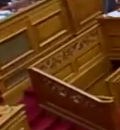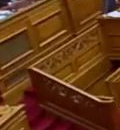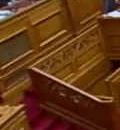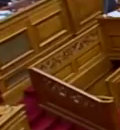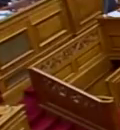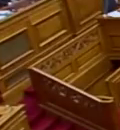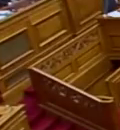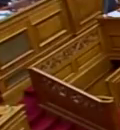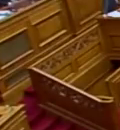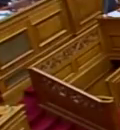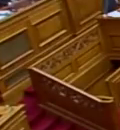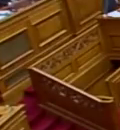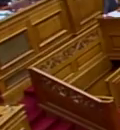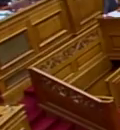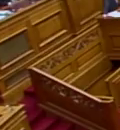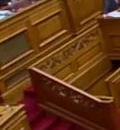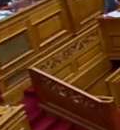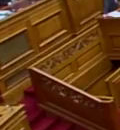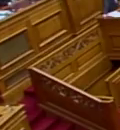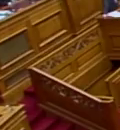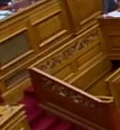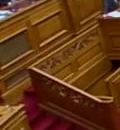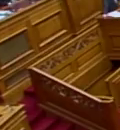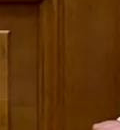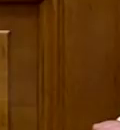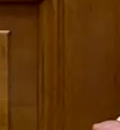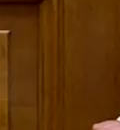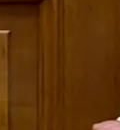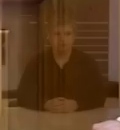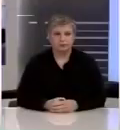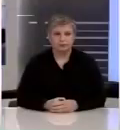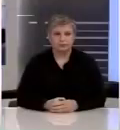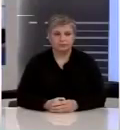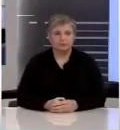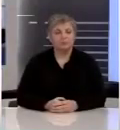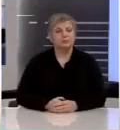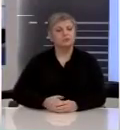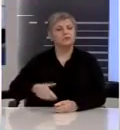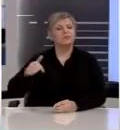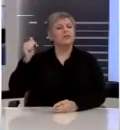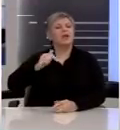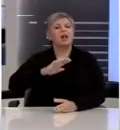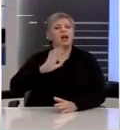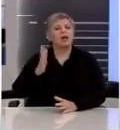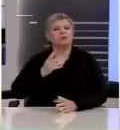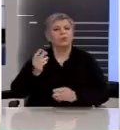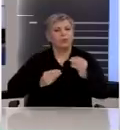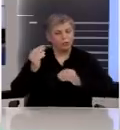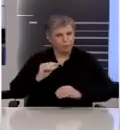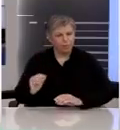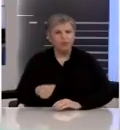σήμερα, αλλά ενδεχομένως 2 συν 4. Αυτό είναι το θέμα σας. Είστε εθισμένοι με την